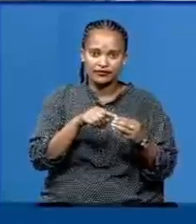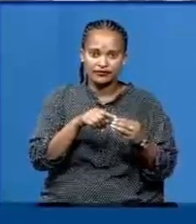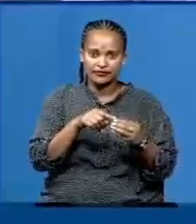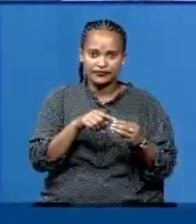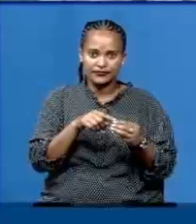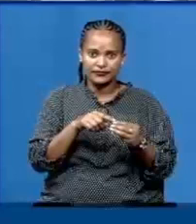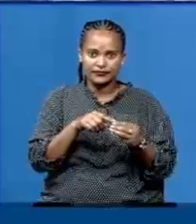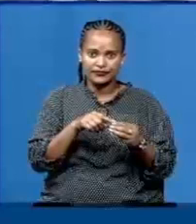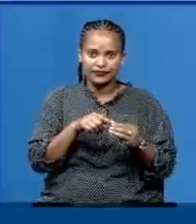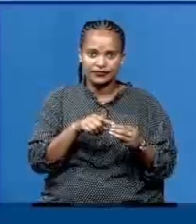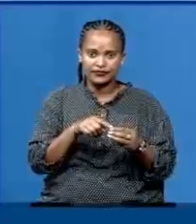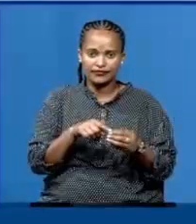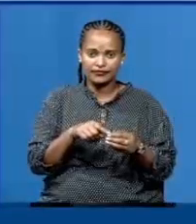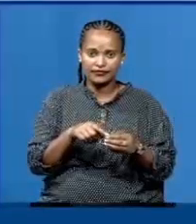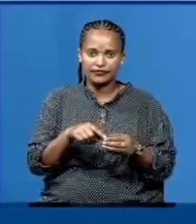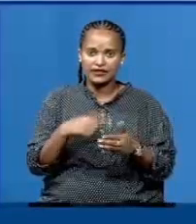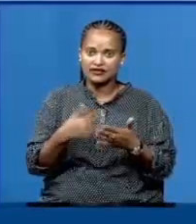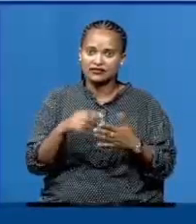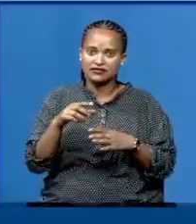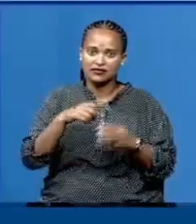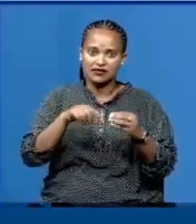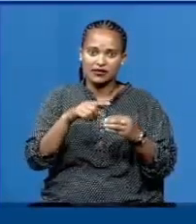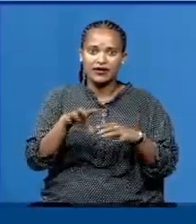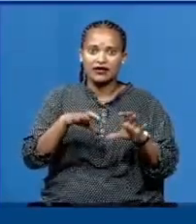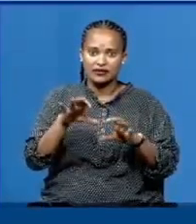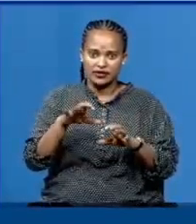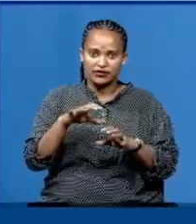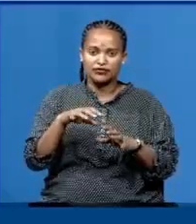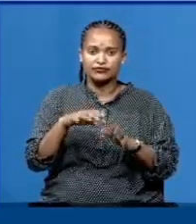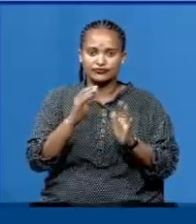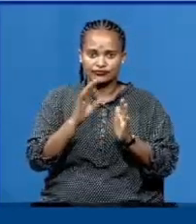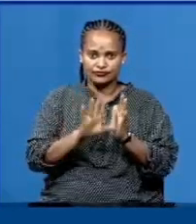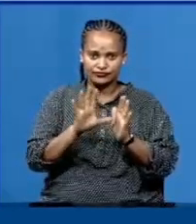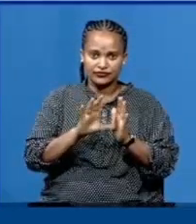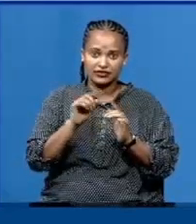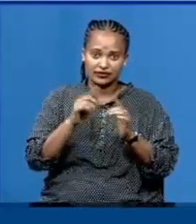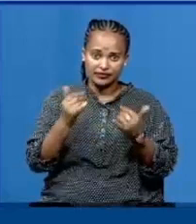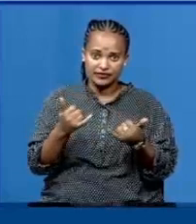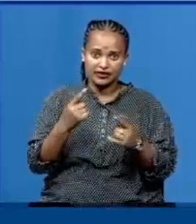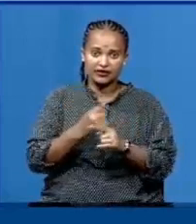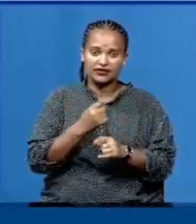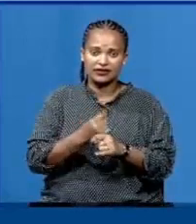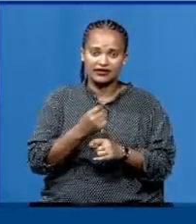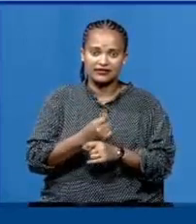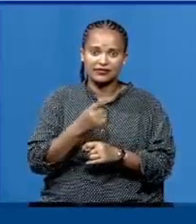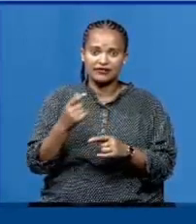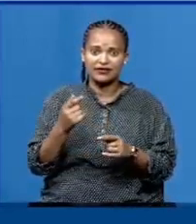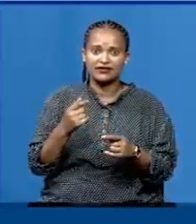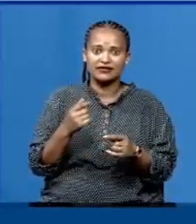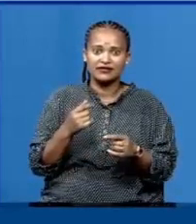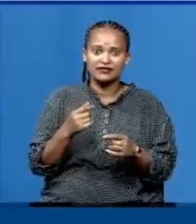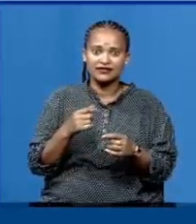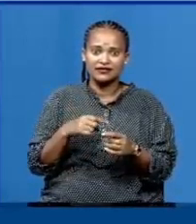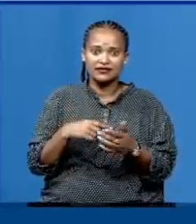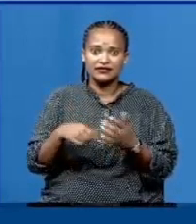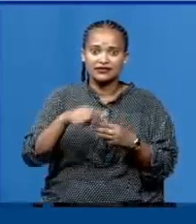ህዝቢ ተረባቢዑ ከይፀንሕ ከባቢ እናገበረ እዩ ዝቁፅል ዘሎ። እስካዕ ሕዚ ብተግባር ድሕርቲ ናይ ፕሪቶርያ ስምምዕነት ኣብ